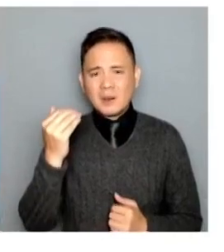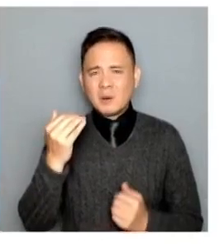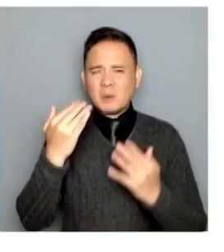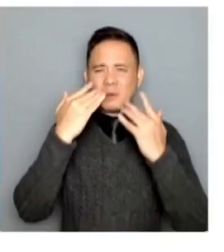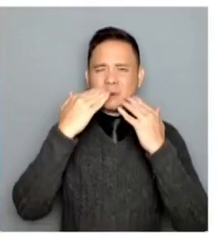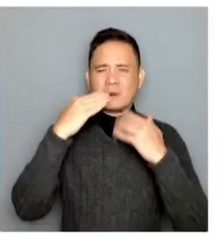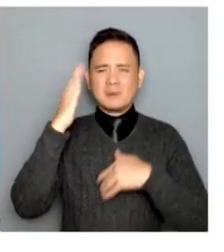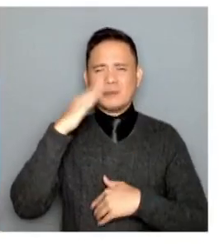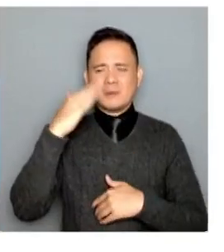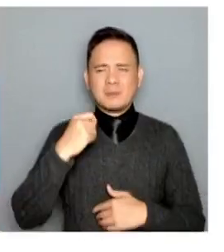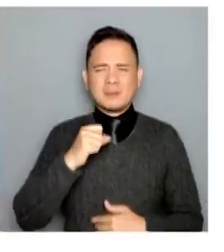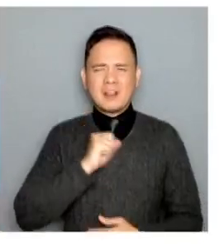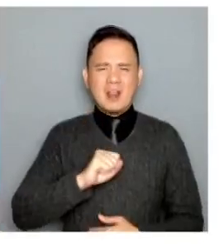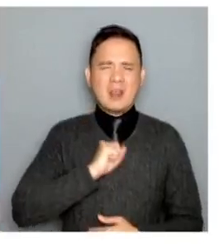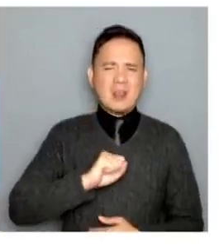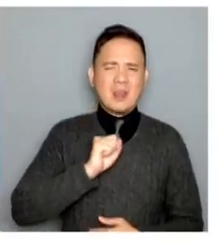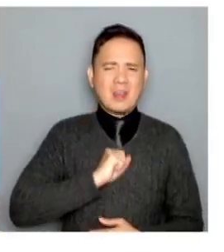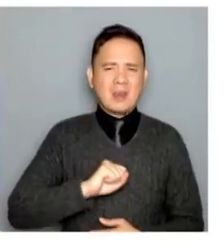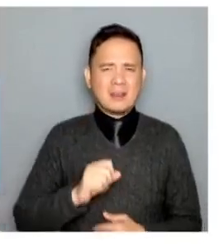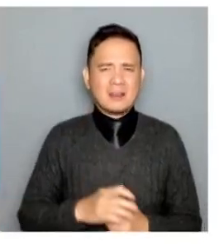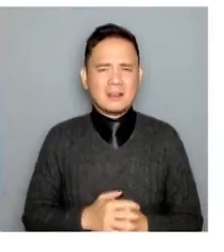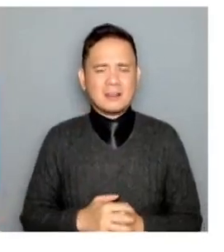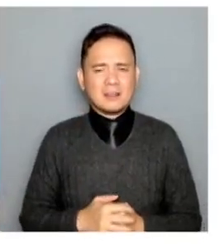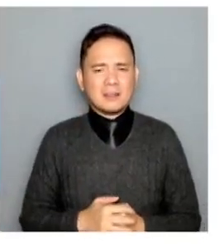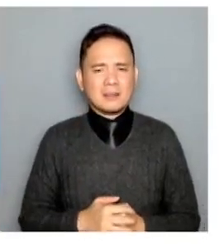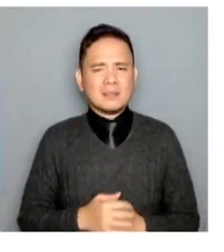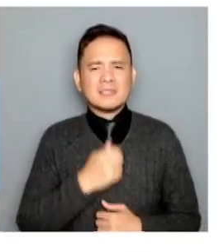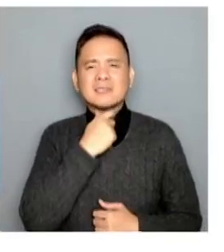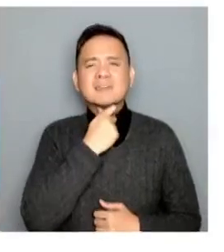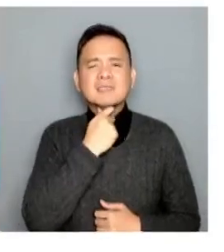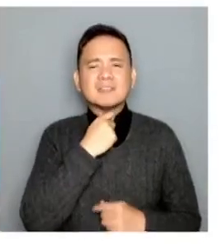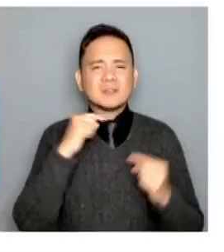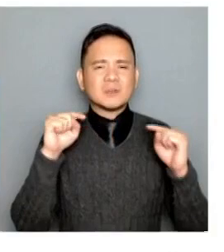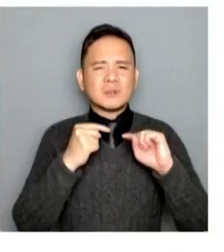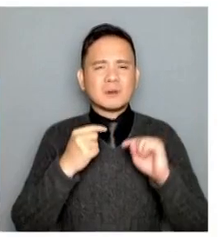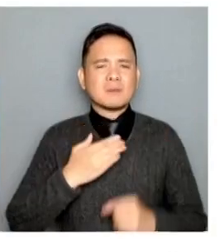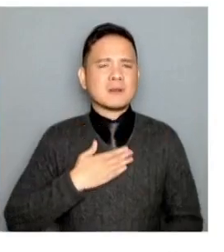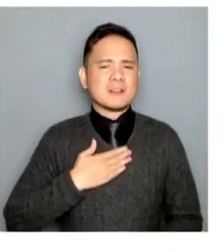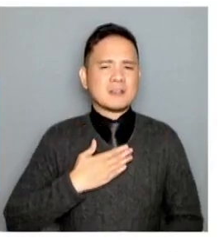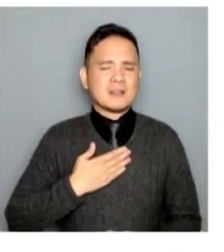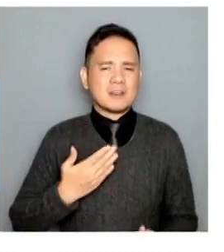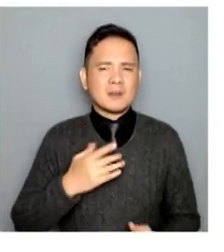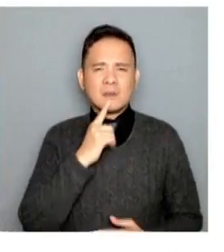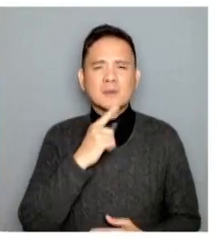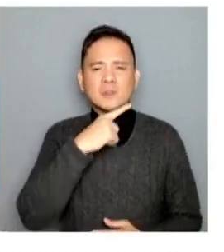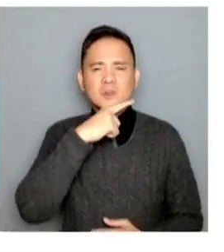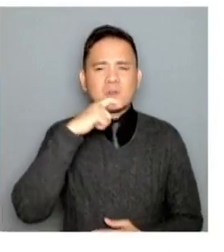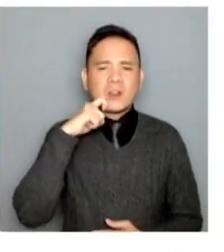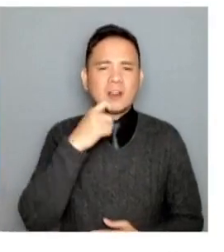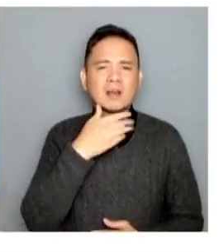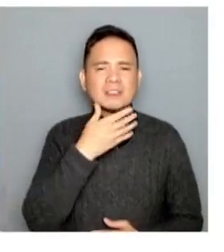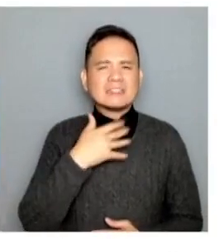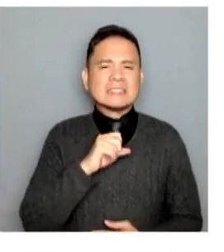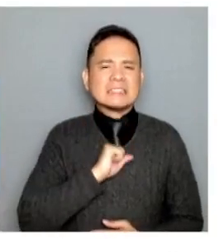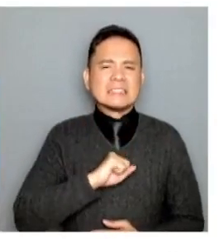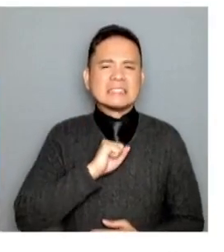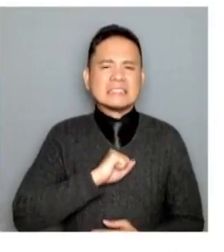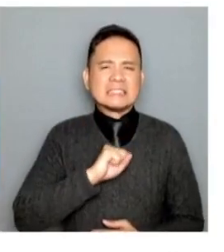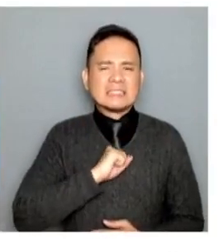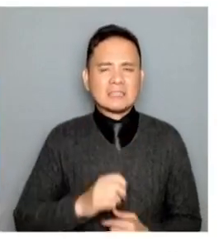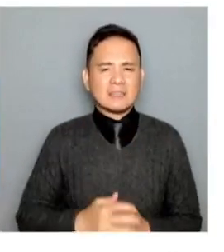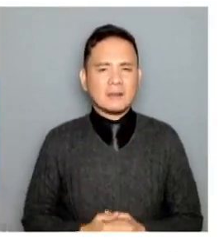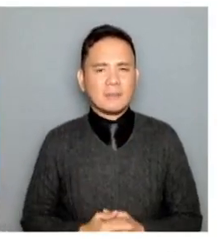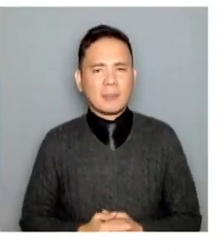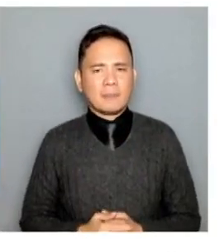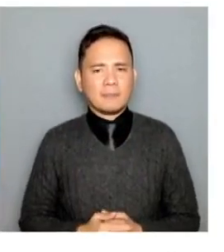paunang ano pa lang ng oil spill kasi nalangap ko po kasi. Kaya medyo talagang natutuyo yung lalamunan mo. Tapos nagkalagnat po ako noon.